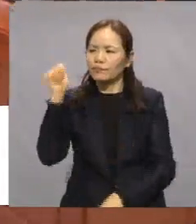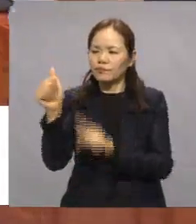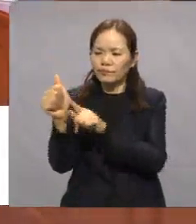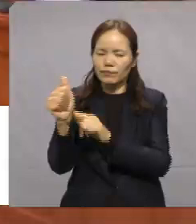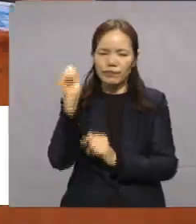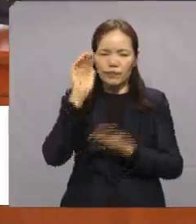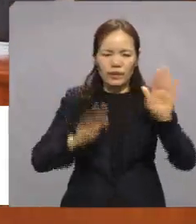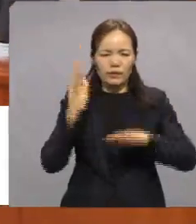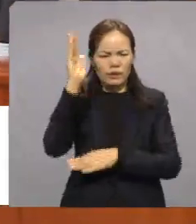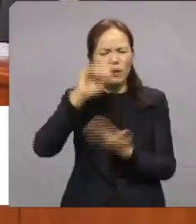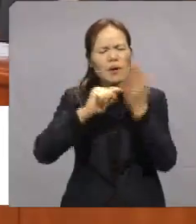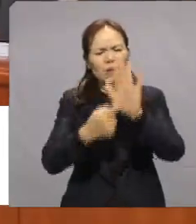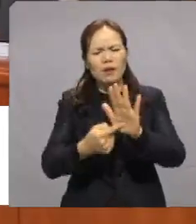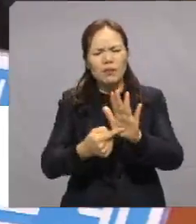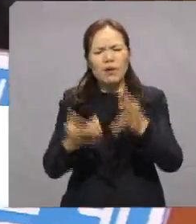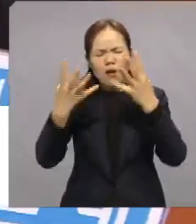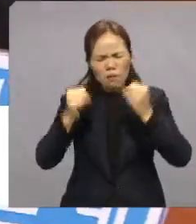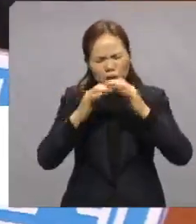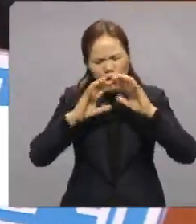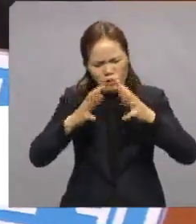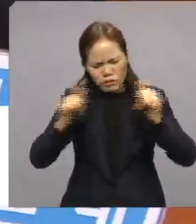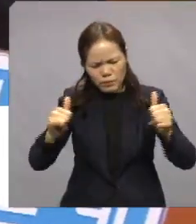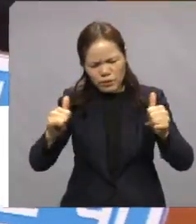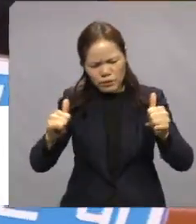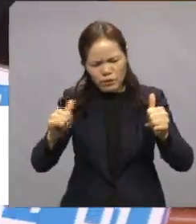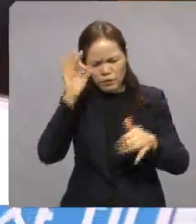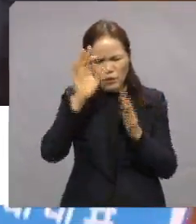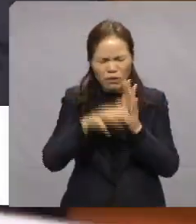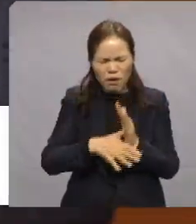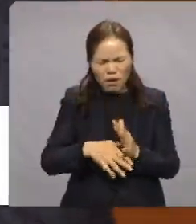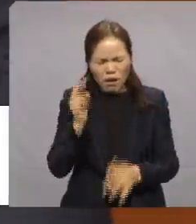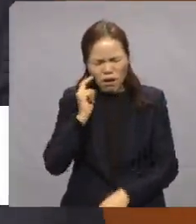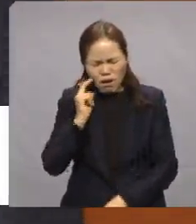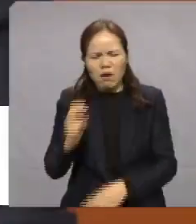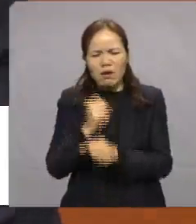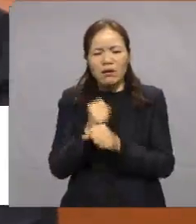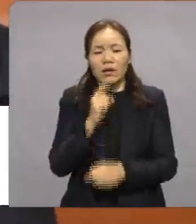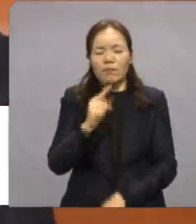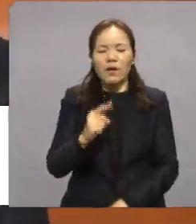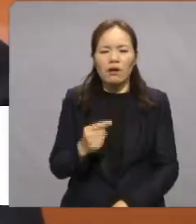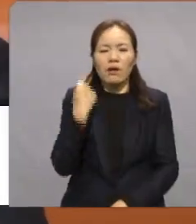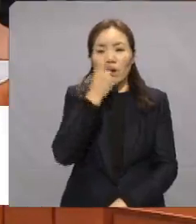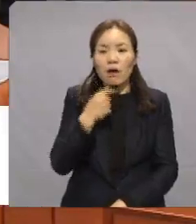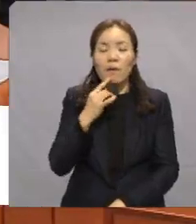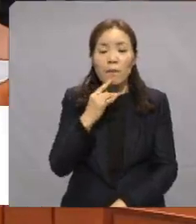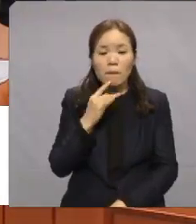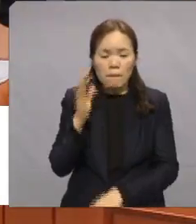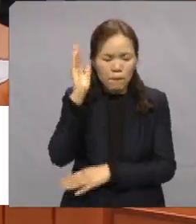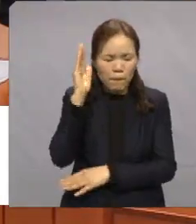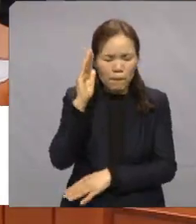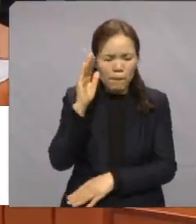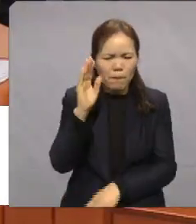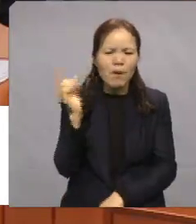담화로 참많은 국민들을 참하게 만들었다고 했습니다 열 거짓말을 어는